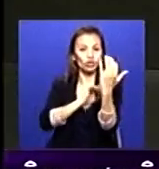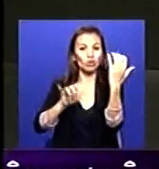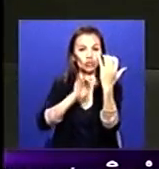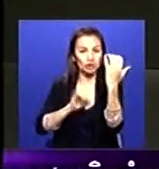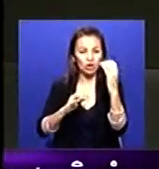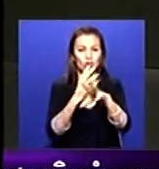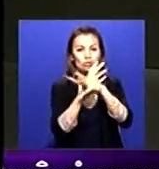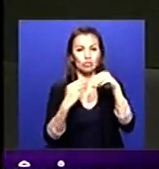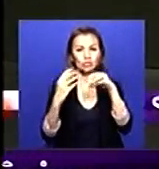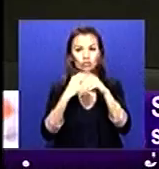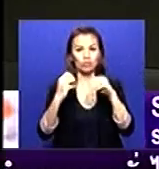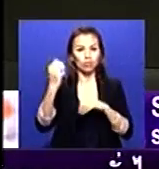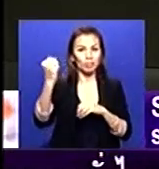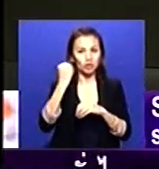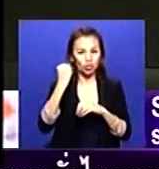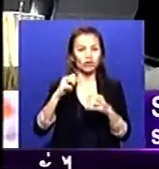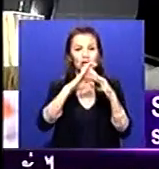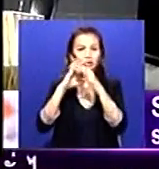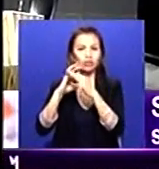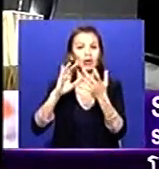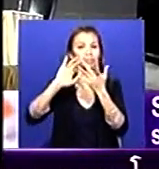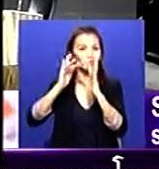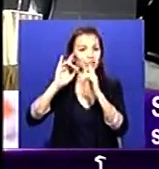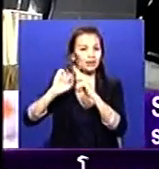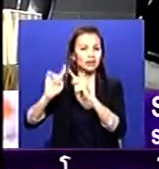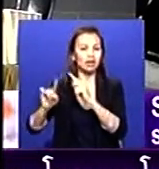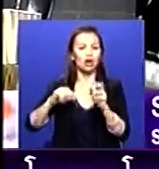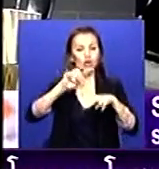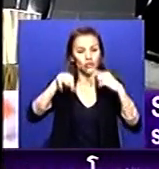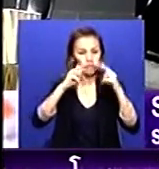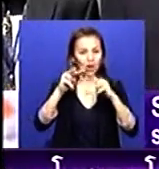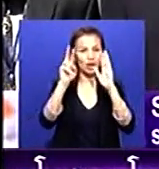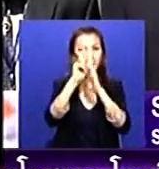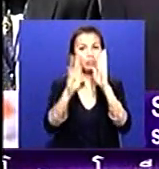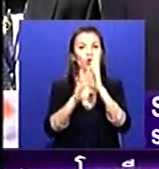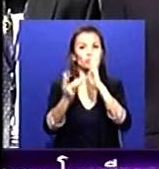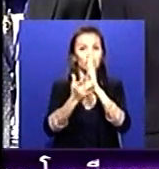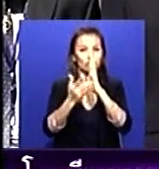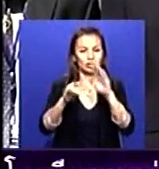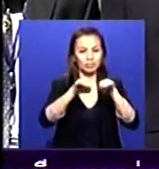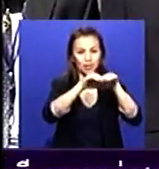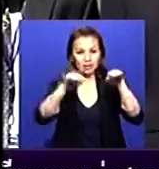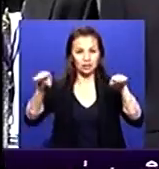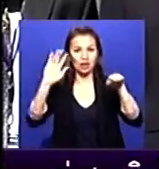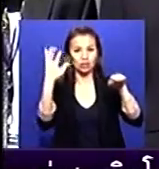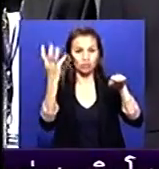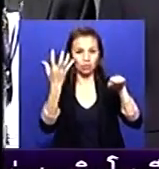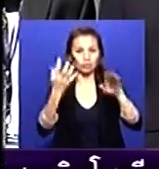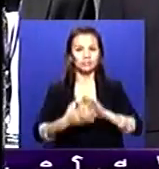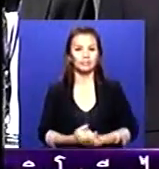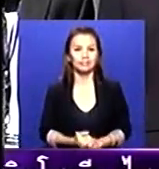ความรู้ด้านความมั่นคงปลอดภัยไซเบอร์และพัฒนาศักยภาพการดูแลระบบเทคโนโลยีให้มีมาตรฐานสู่ระดับสากล